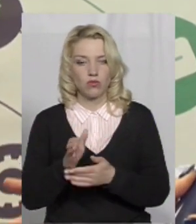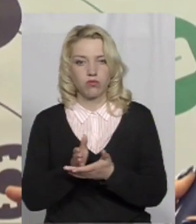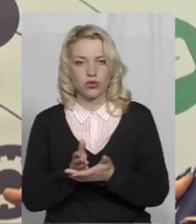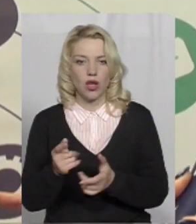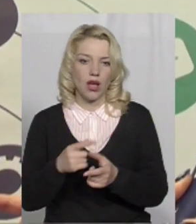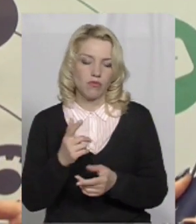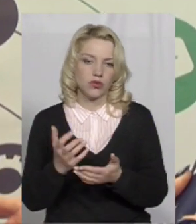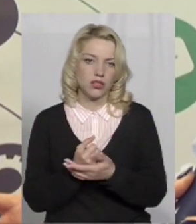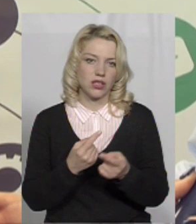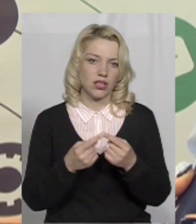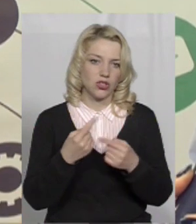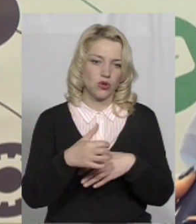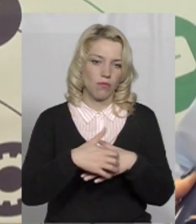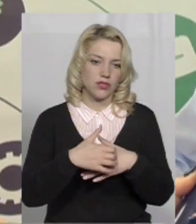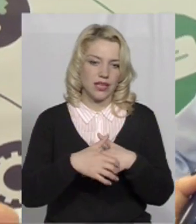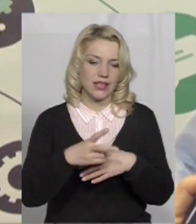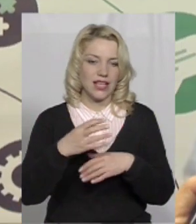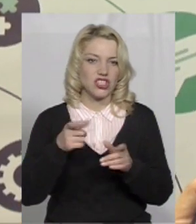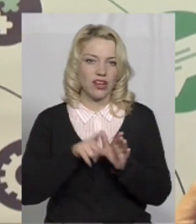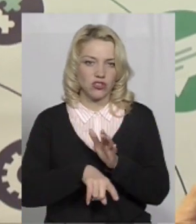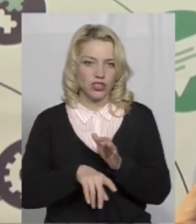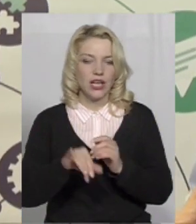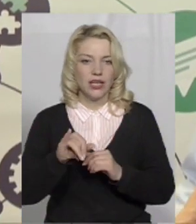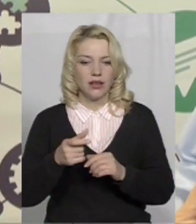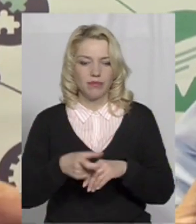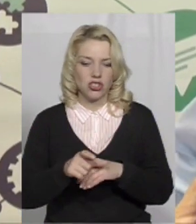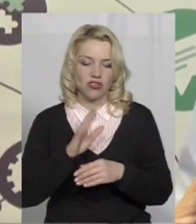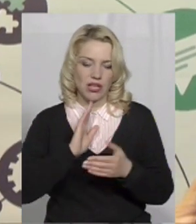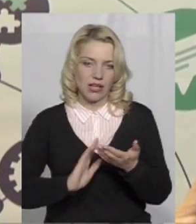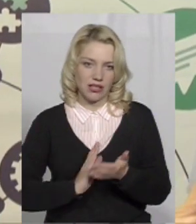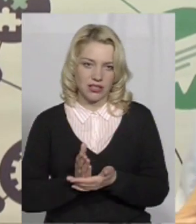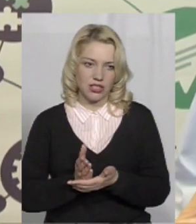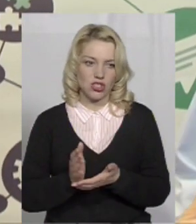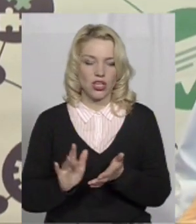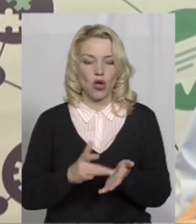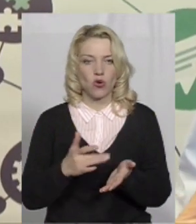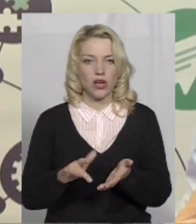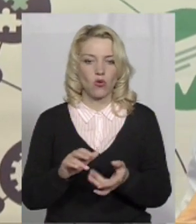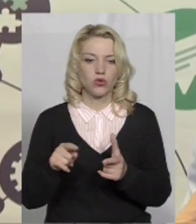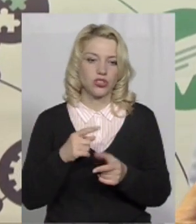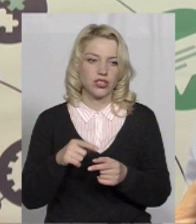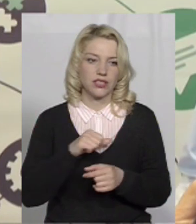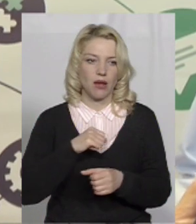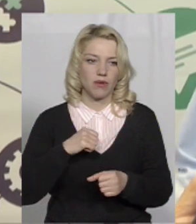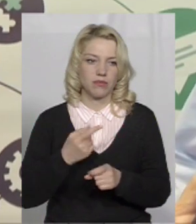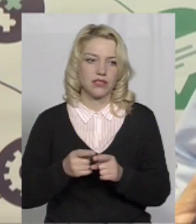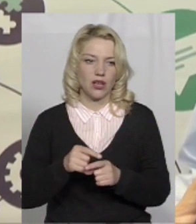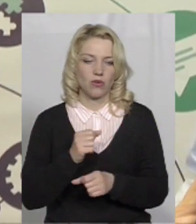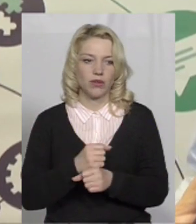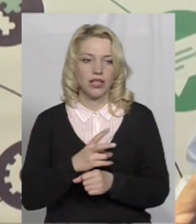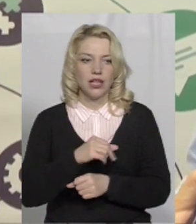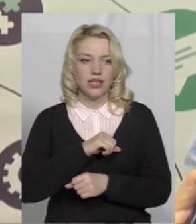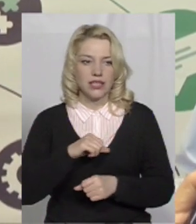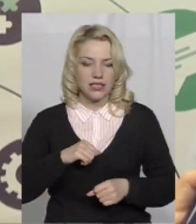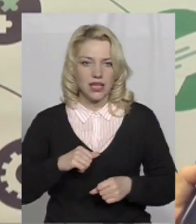знайти іншого посередника за більш дешевшу і, може, більш якісну розрахунок, чи робити це самим. От. На самому